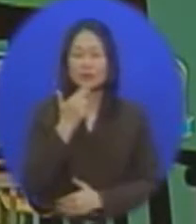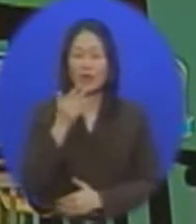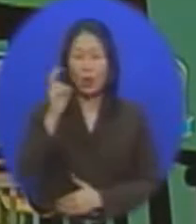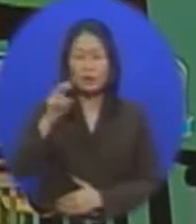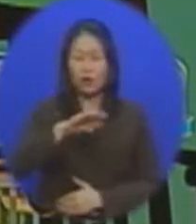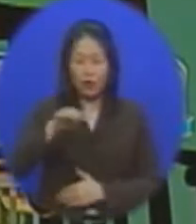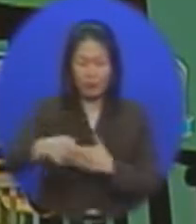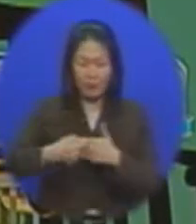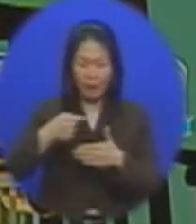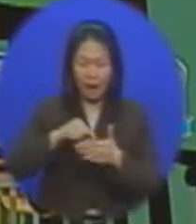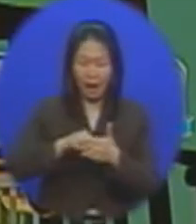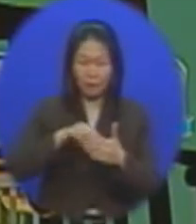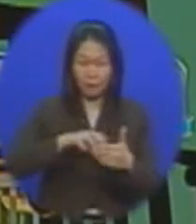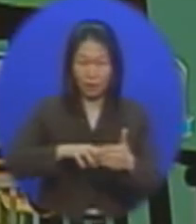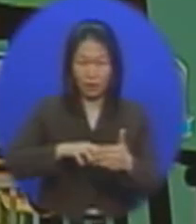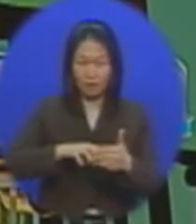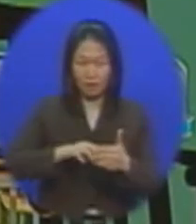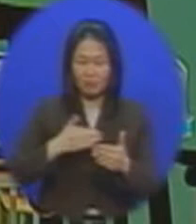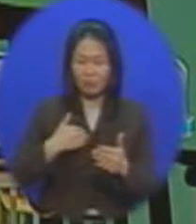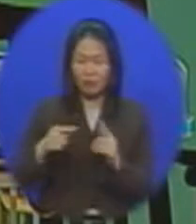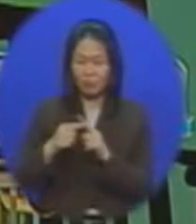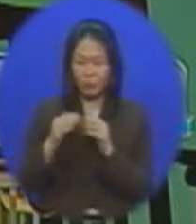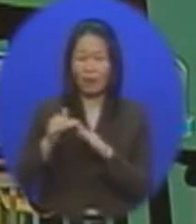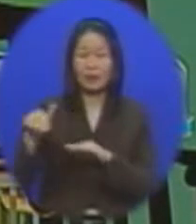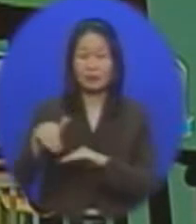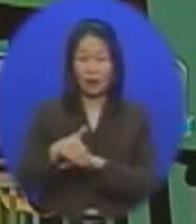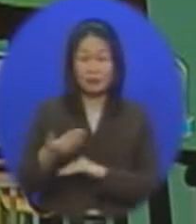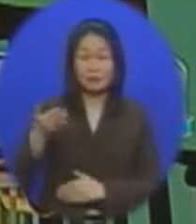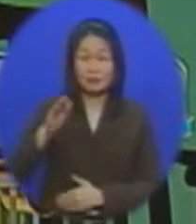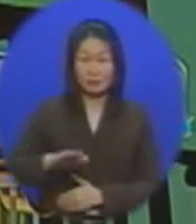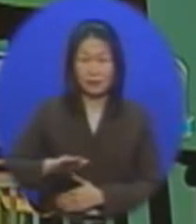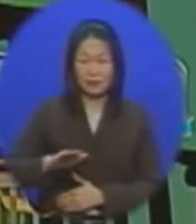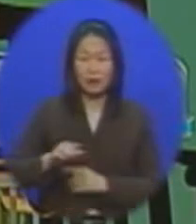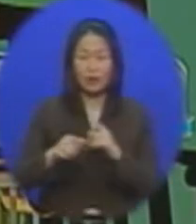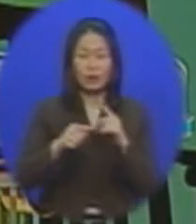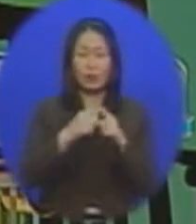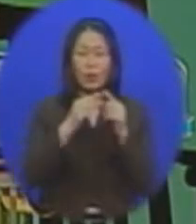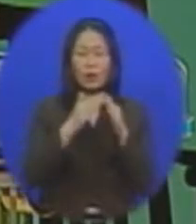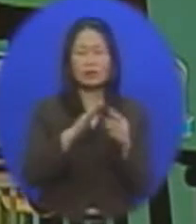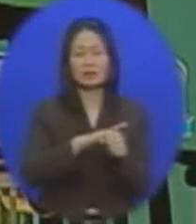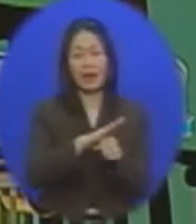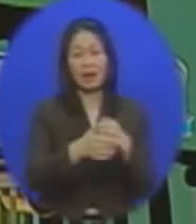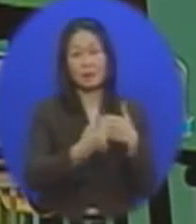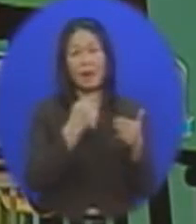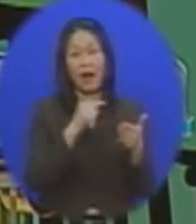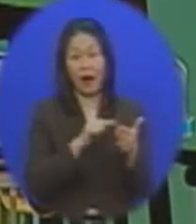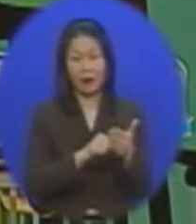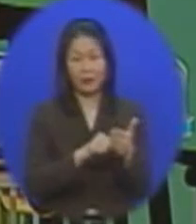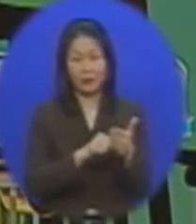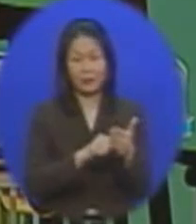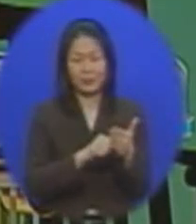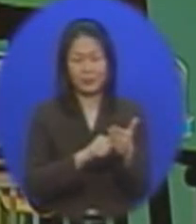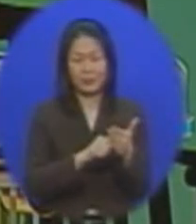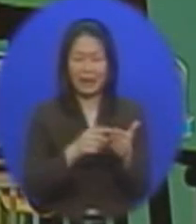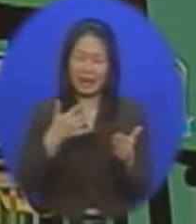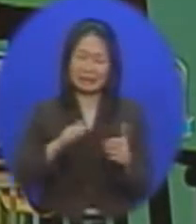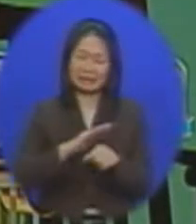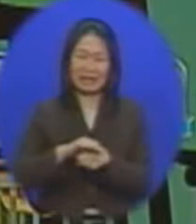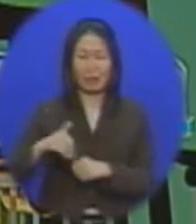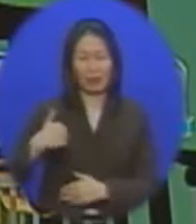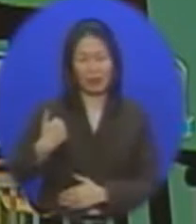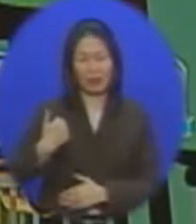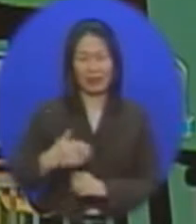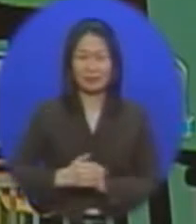내가 이렇게 교회는 다니긴 했지만 교회를 사랑하는 마음은 내가 아직 잘 모르겠다